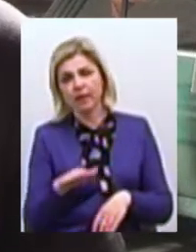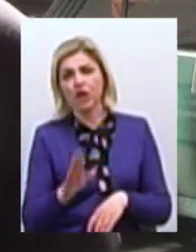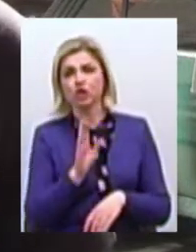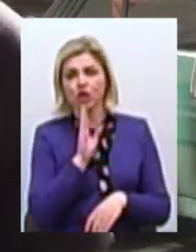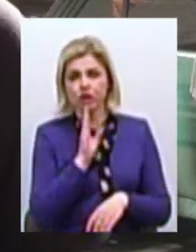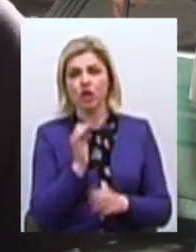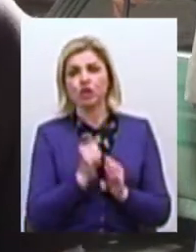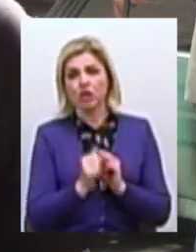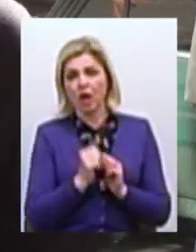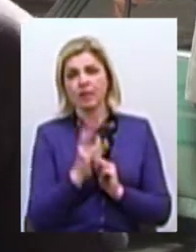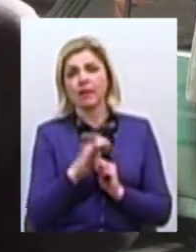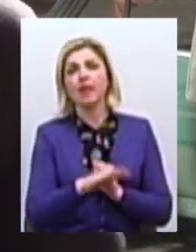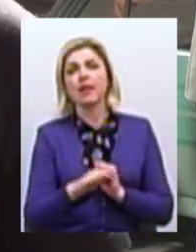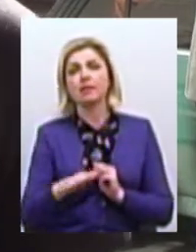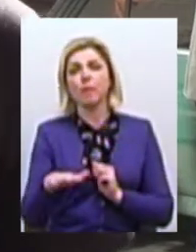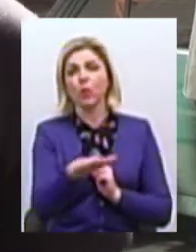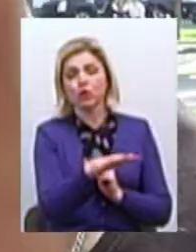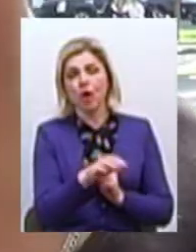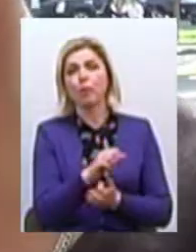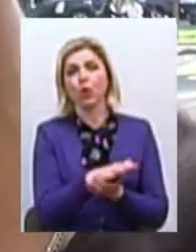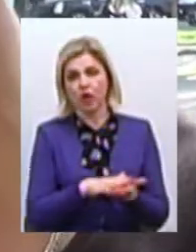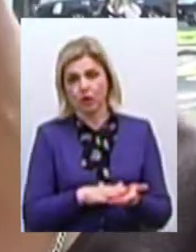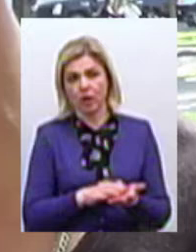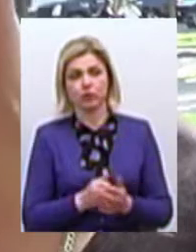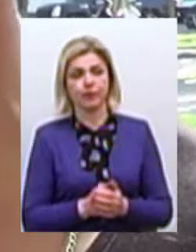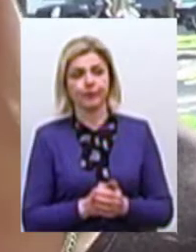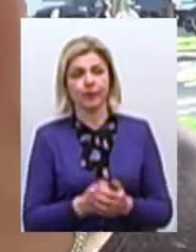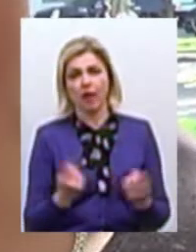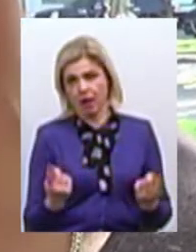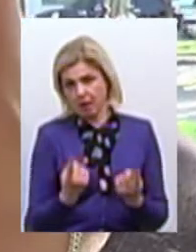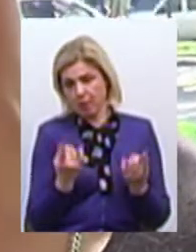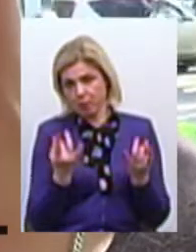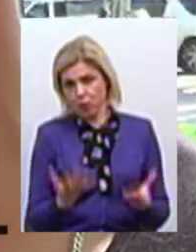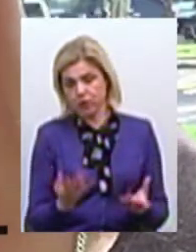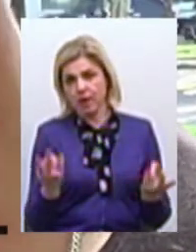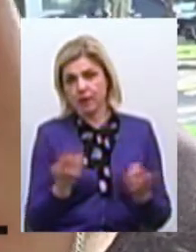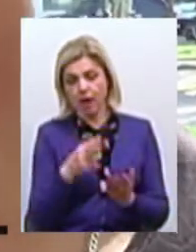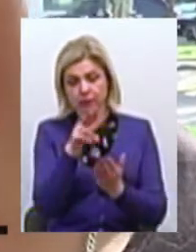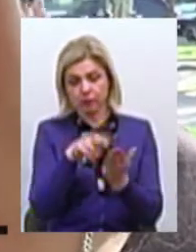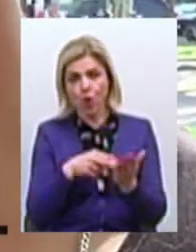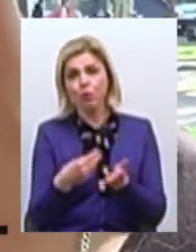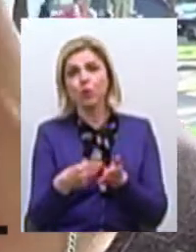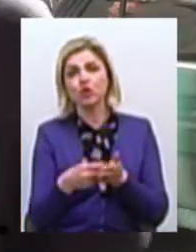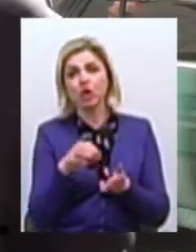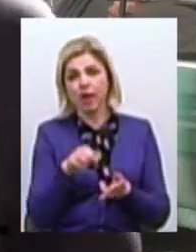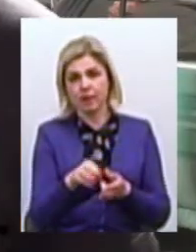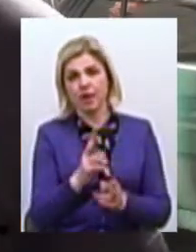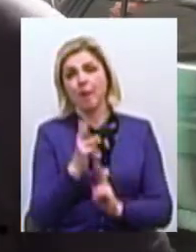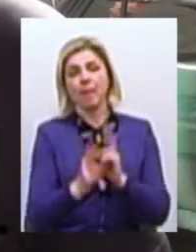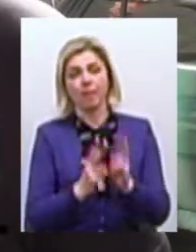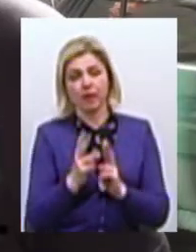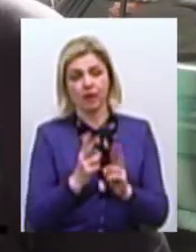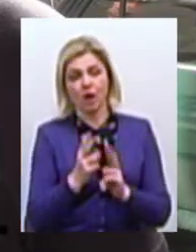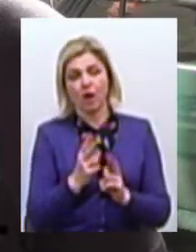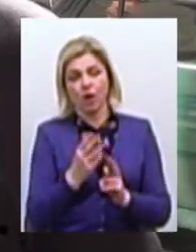частности, на детских площадках и так дальше, они продолжаются. Все элементарно просто. Надо пересмотреть бюджет, поменять некоторые